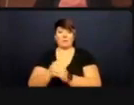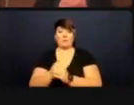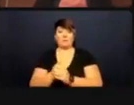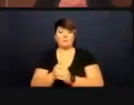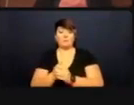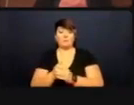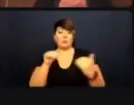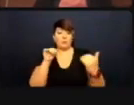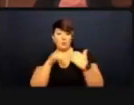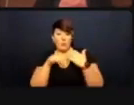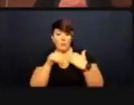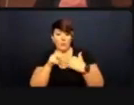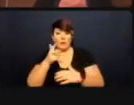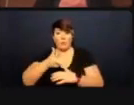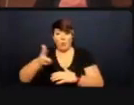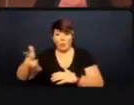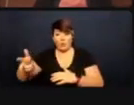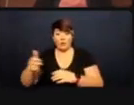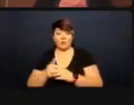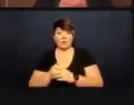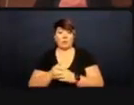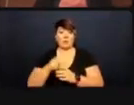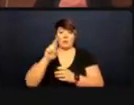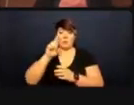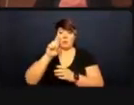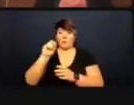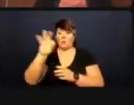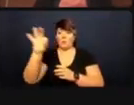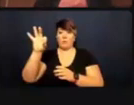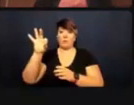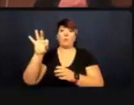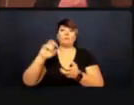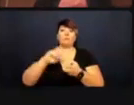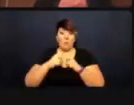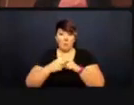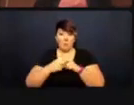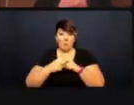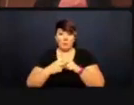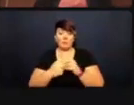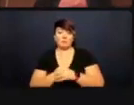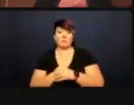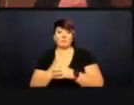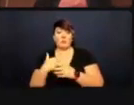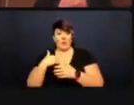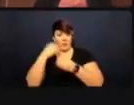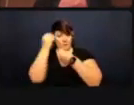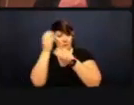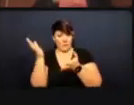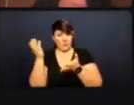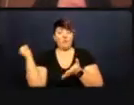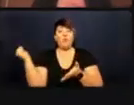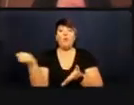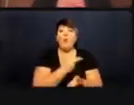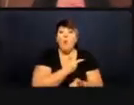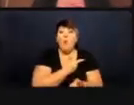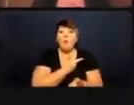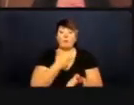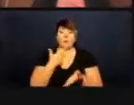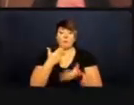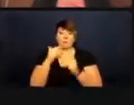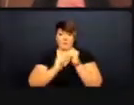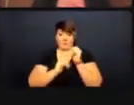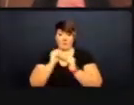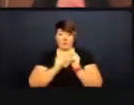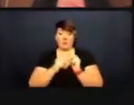la maana ama kubwa kuhusu ukarabati wa shule hii. Kwa hivyo tuna taarifa hizi